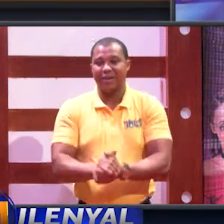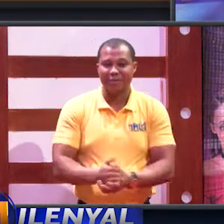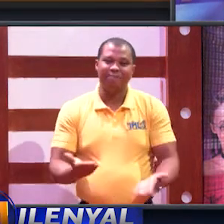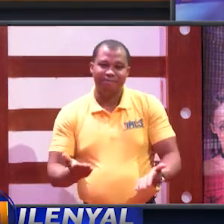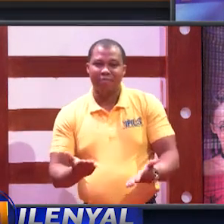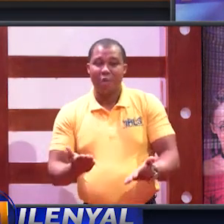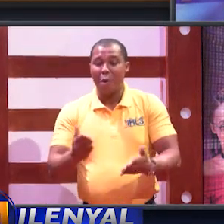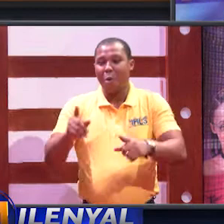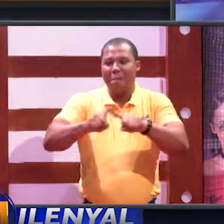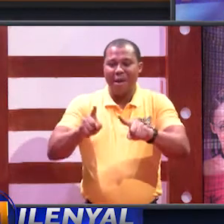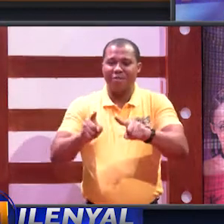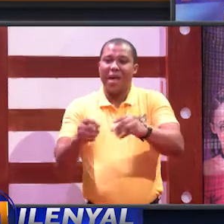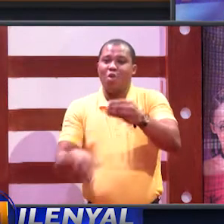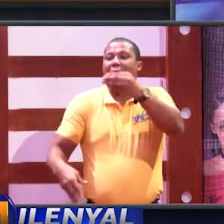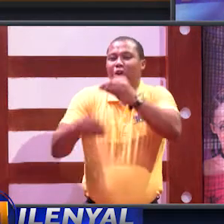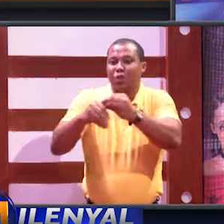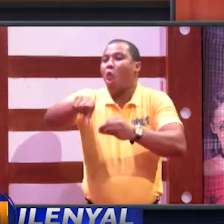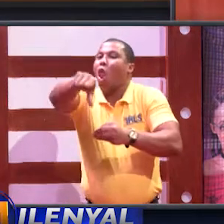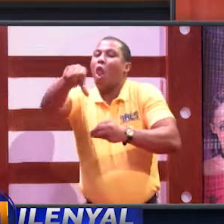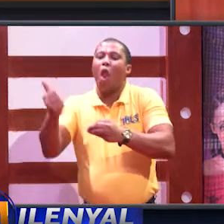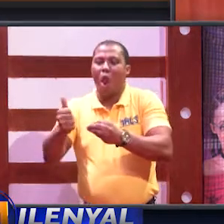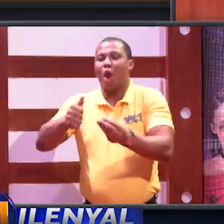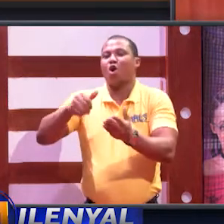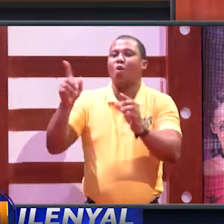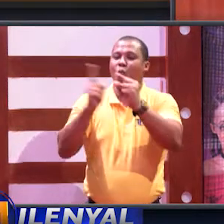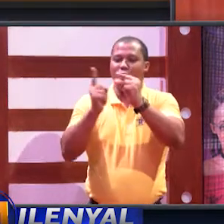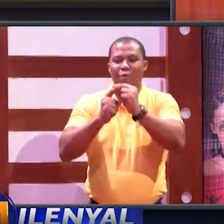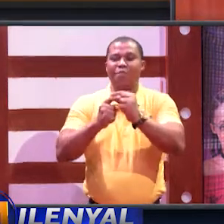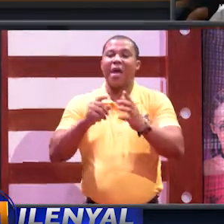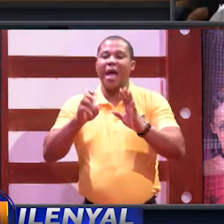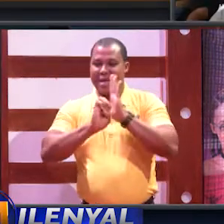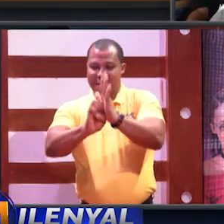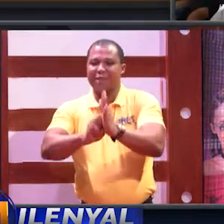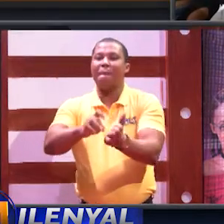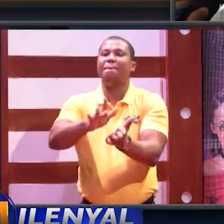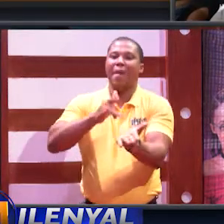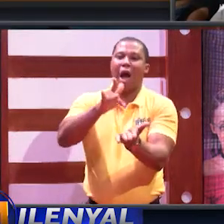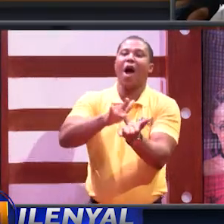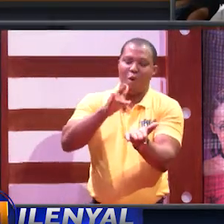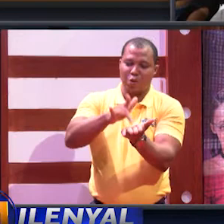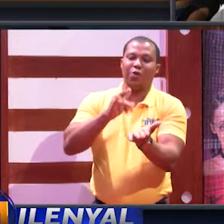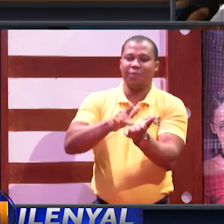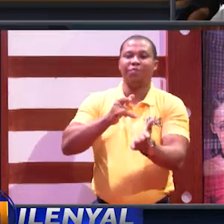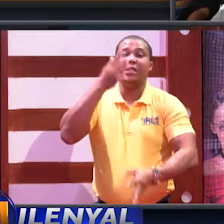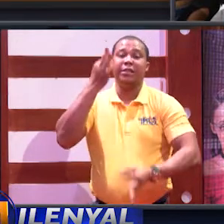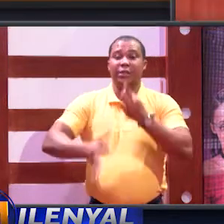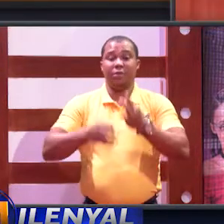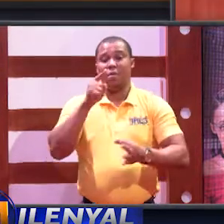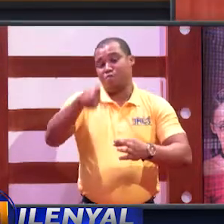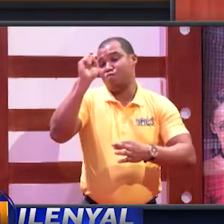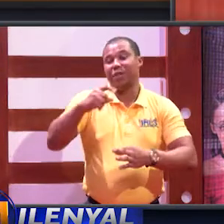Maouzo. Oui, donc, comment? Voilà! Par exemple, on a besoin de Maouzo. Donc, ça, c'est Maouzo. Donc, comment? Maouzo.